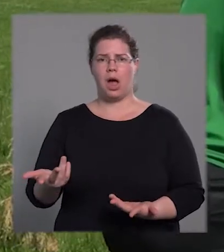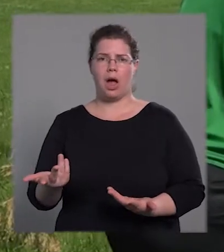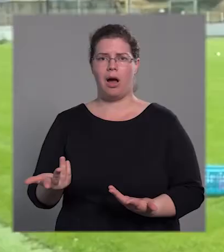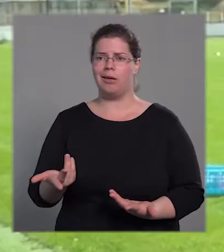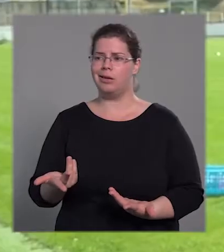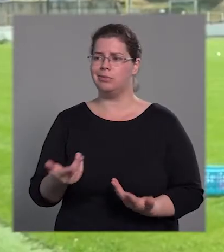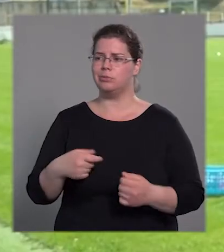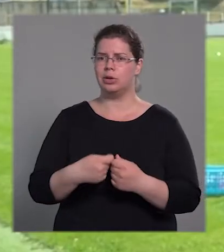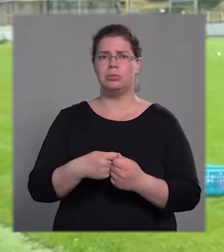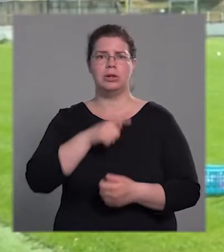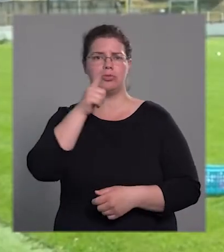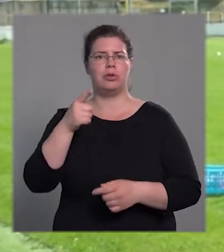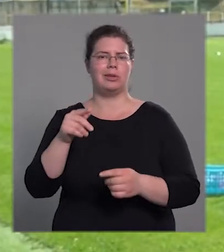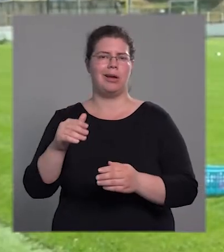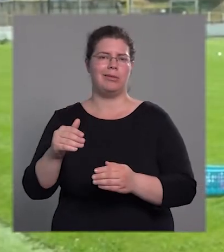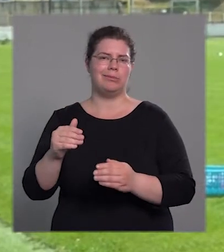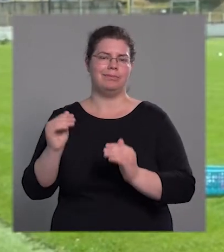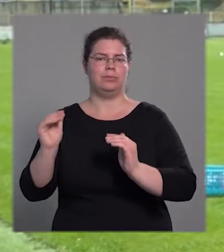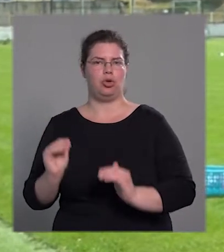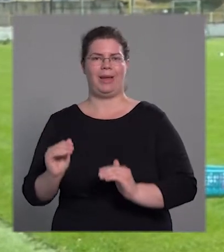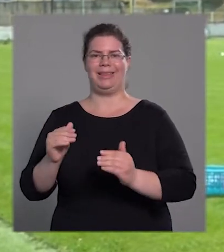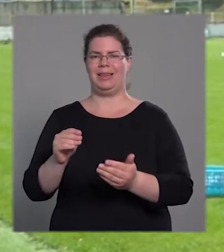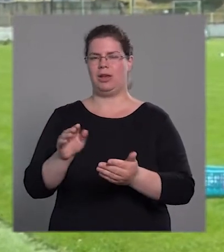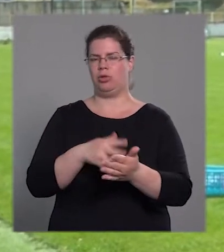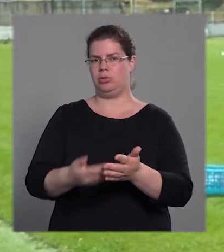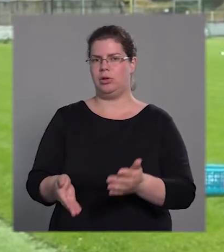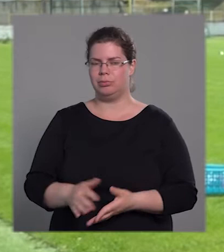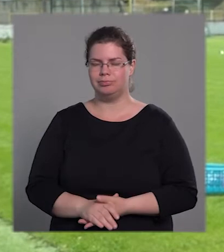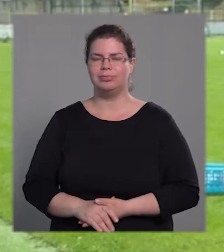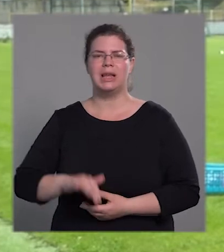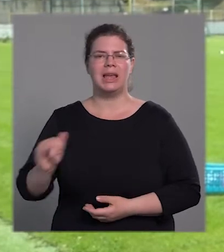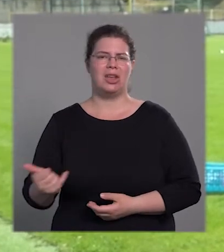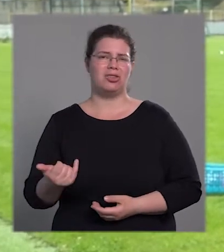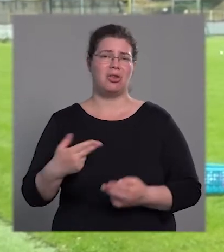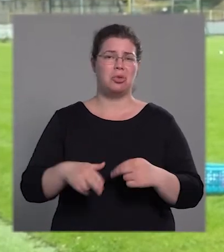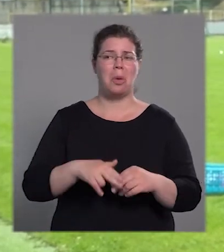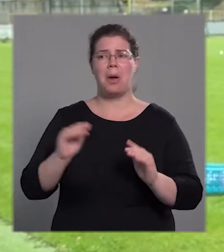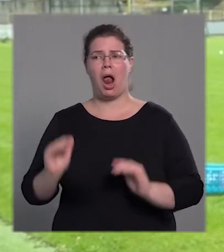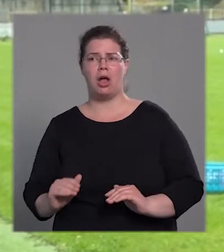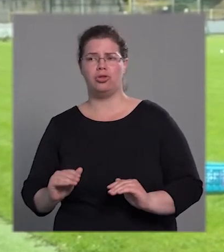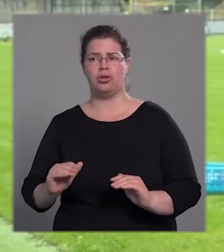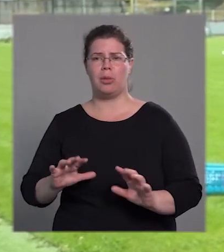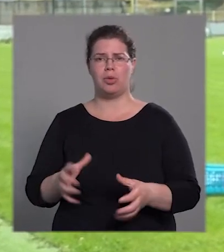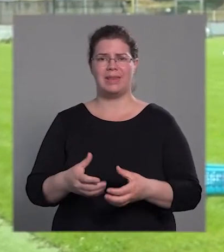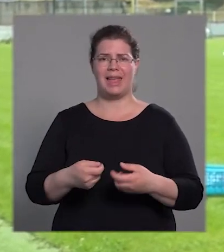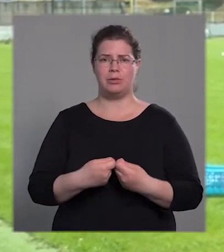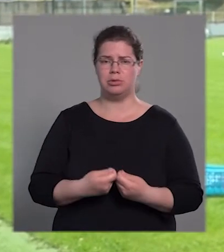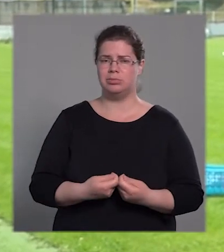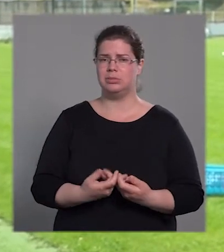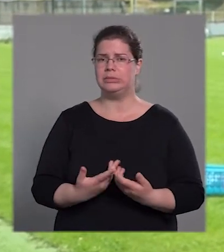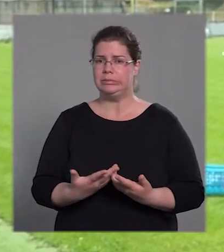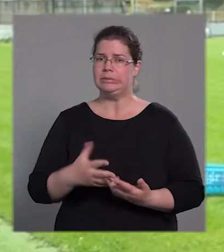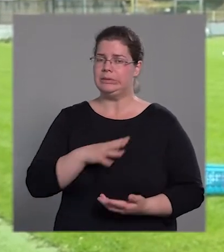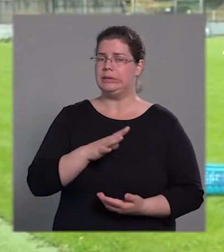fognak venni a büdzséből. Én úgy gondolom, hogy azért több alacsonyabb osztályi klubot azért jócskán